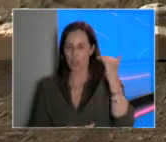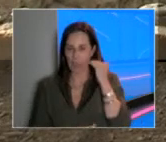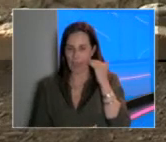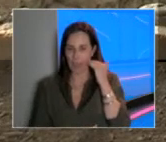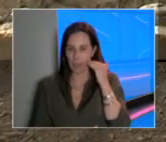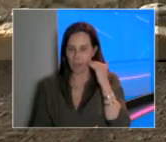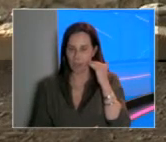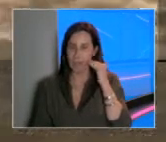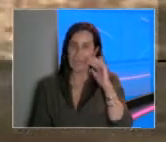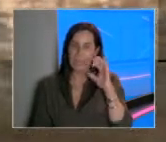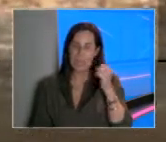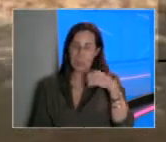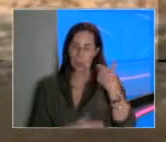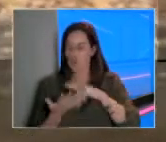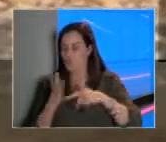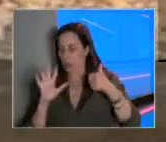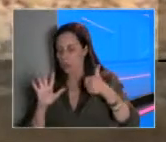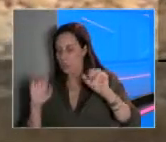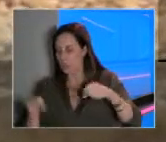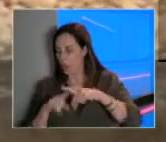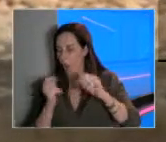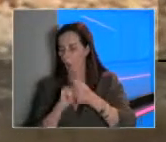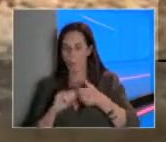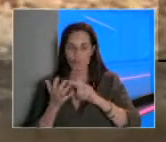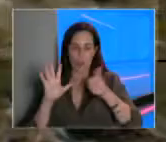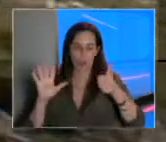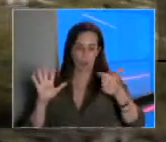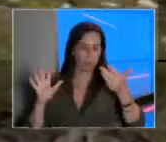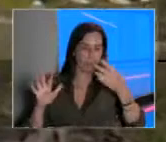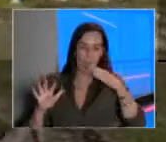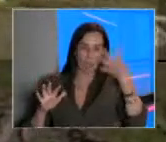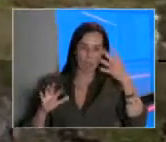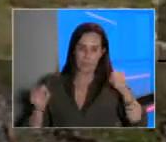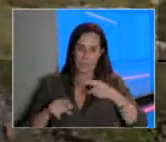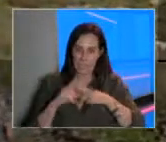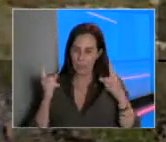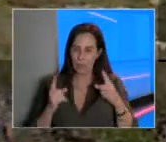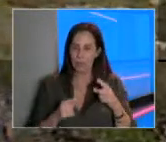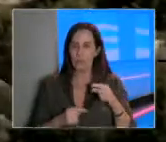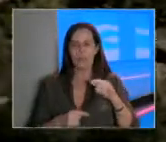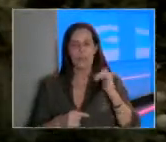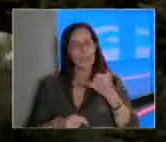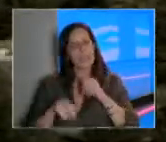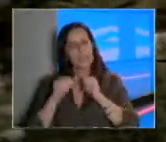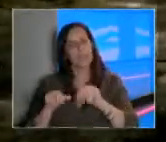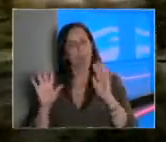הברית, אם הוא יהיה בעוד 6 חודשים נשיא אחר או בעוד 6 חודשים ו-4 שנים, כן